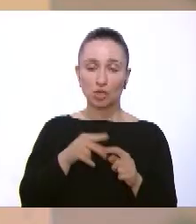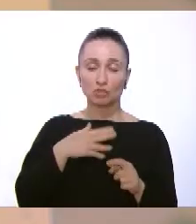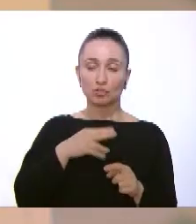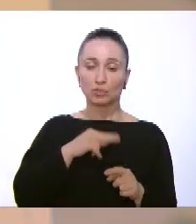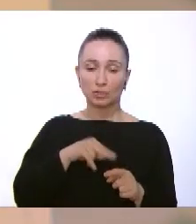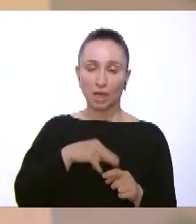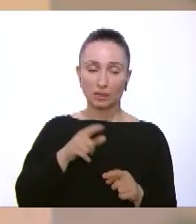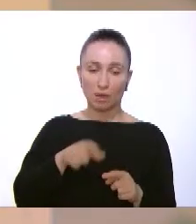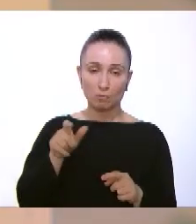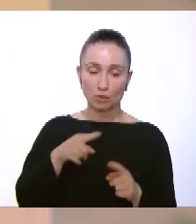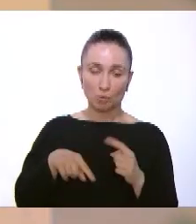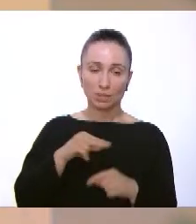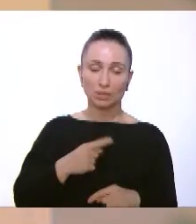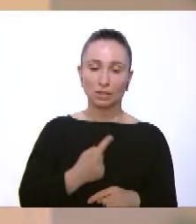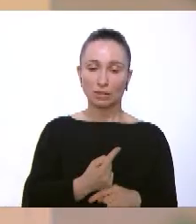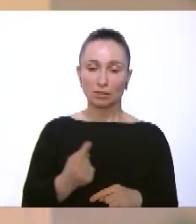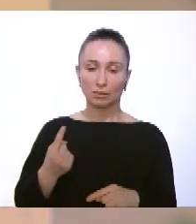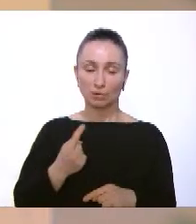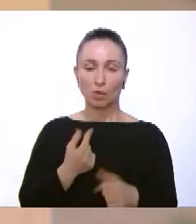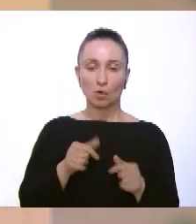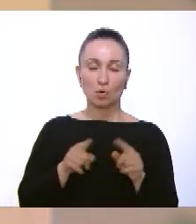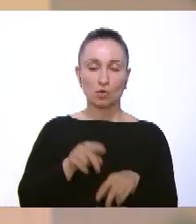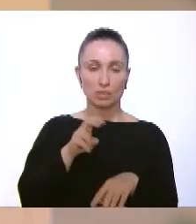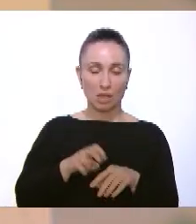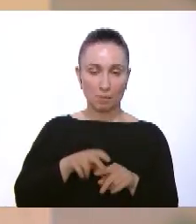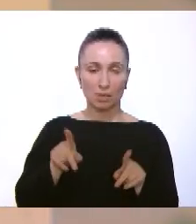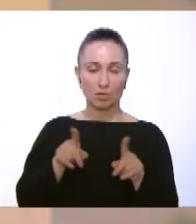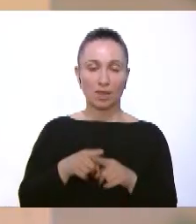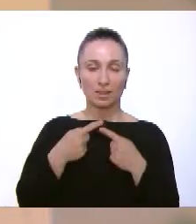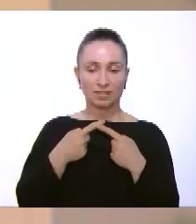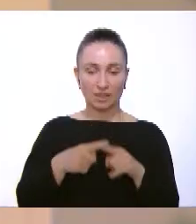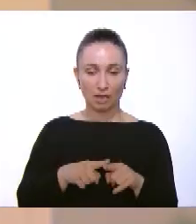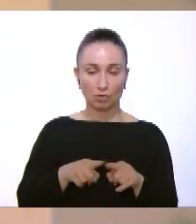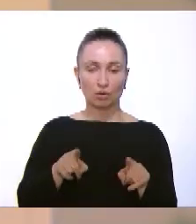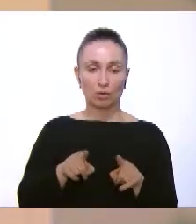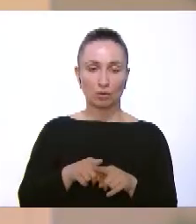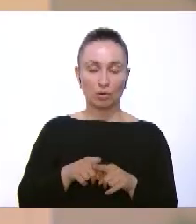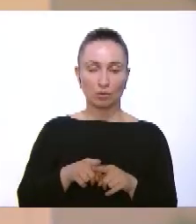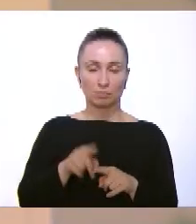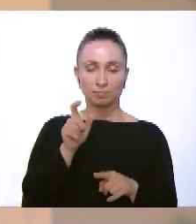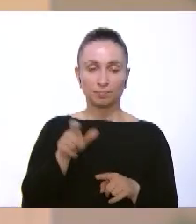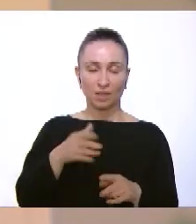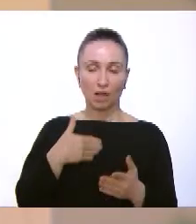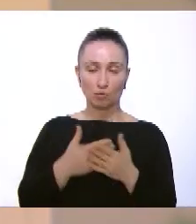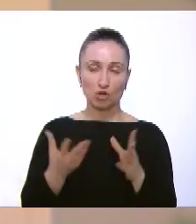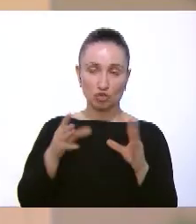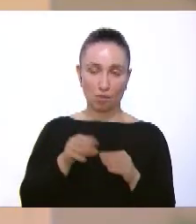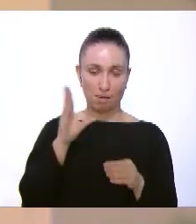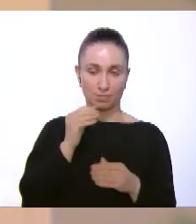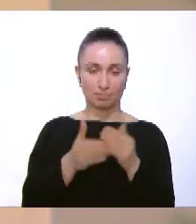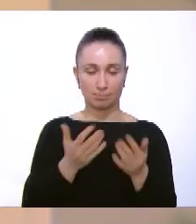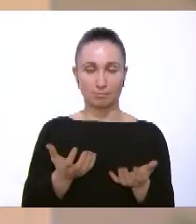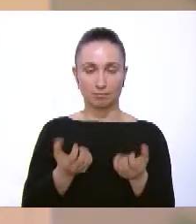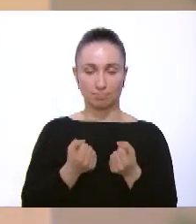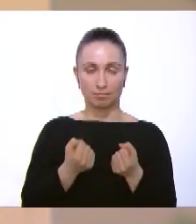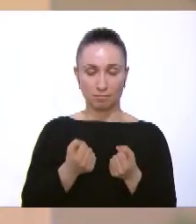თითოეული ჩვენი როგორც სამედიცინო, ასევე ტექნიკური თუ სამეურნეო პერსონალის აქტიური ჩართულობის